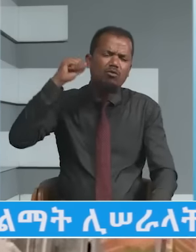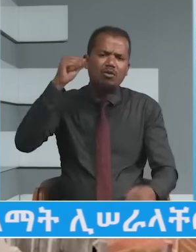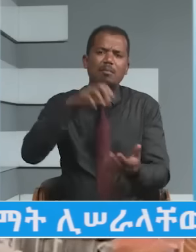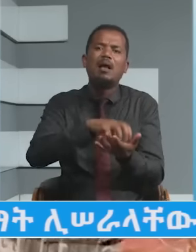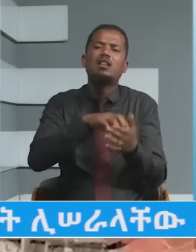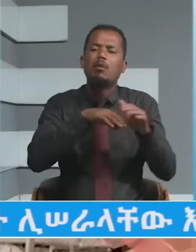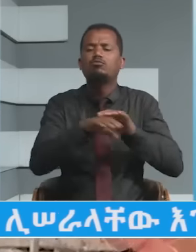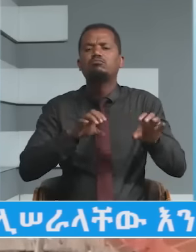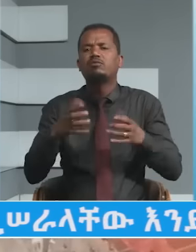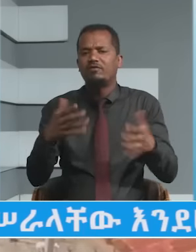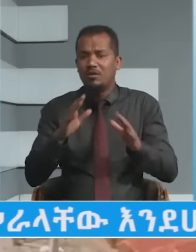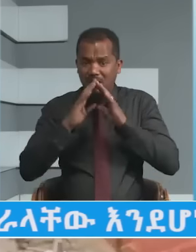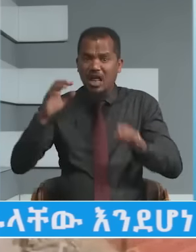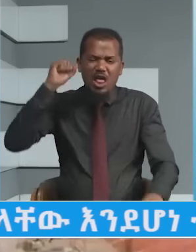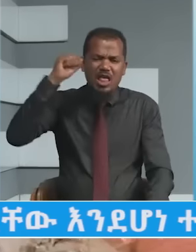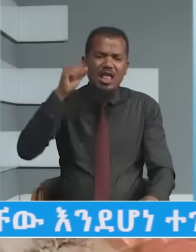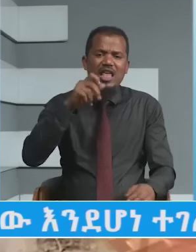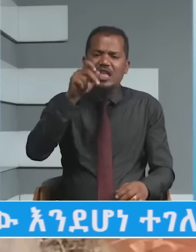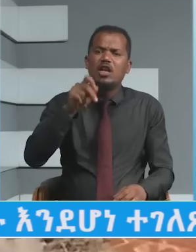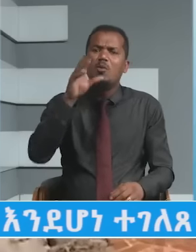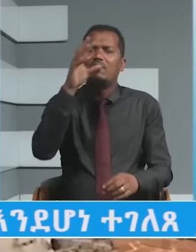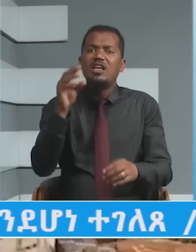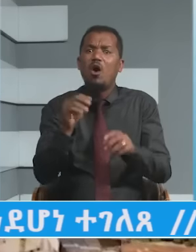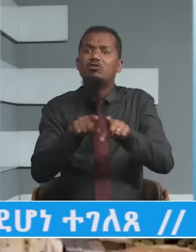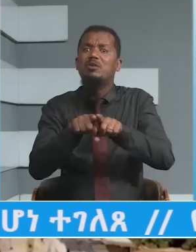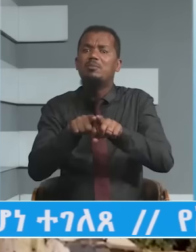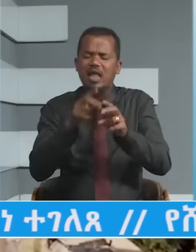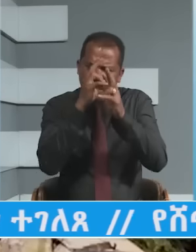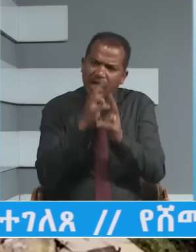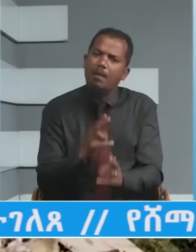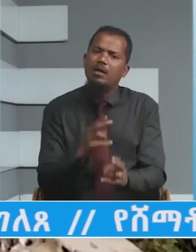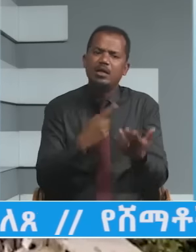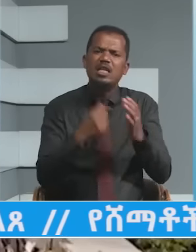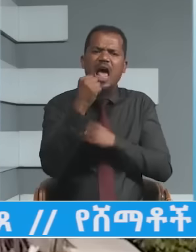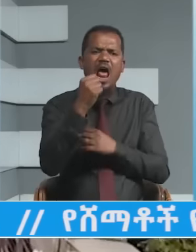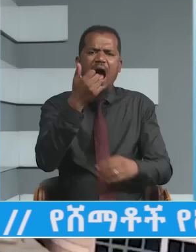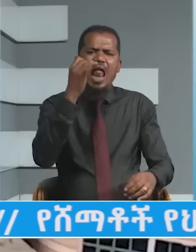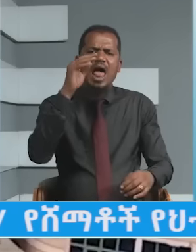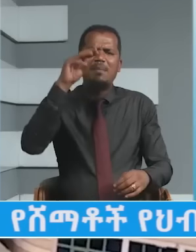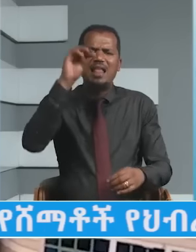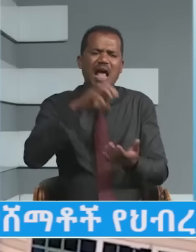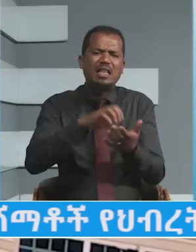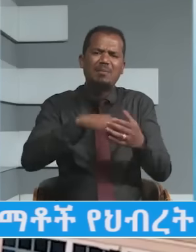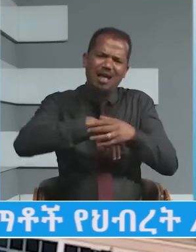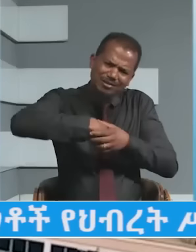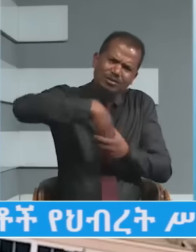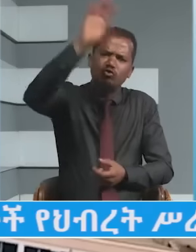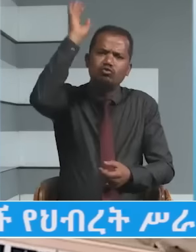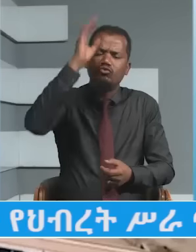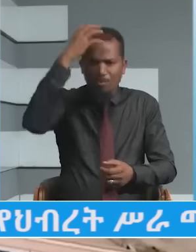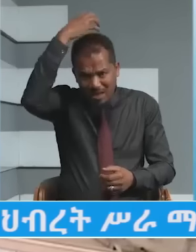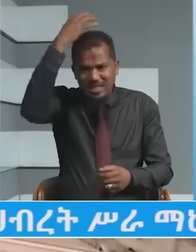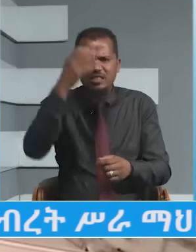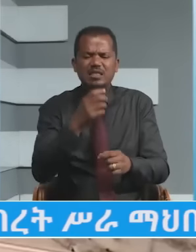ሰልፍ በከተማዋ ተካሂዷል። በሰላማዊ ሰልፉም የፕሪቶሪያው ስምምነት ይከበር፣ እነዚህ ኃይሎች አላማጣ ከተማዋን ለቀው እንዲወጡም